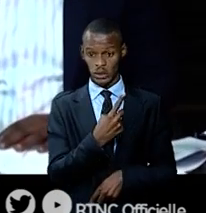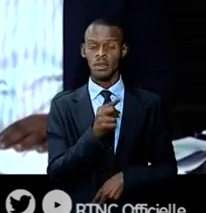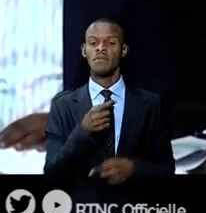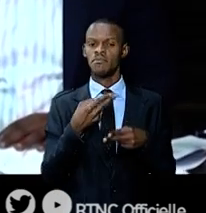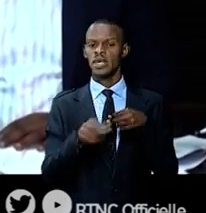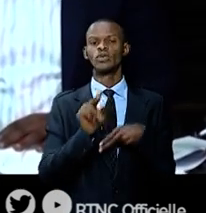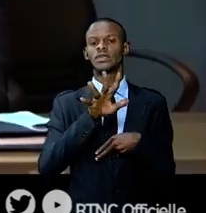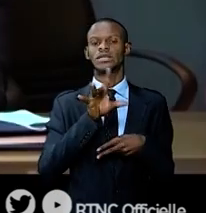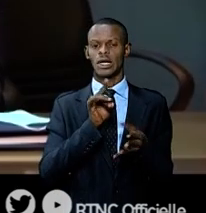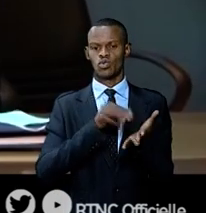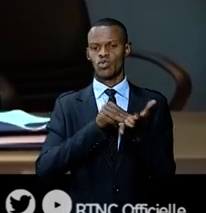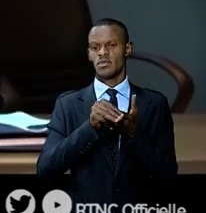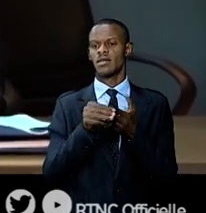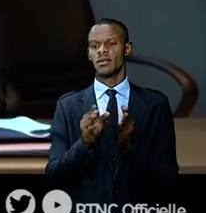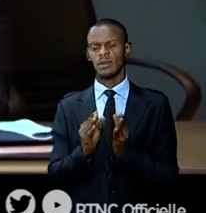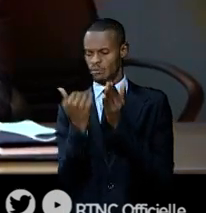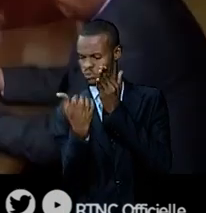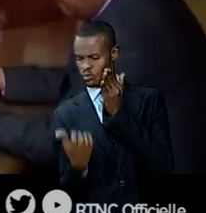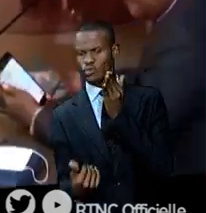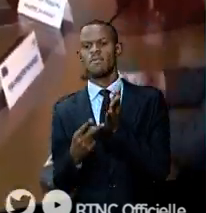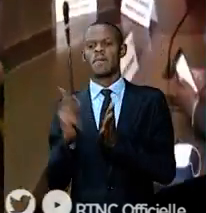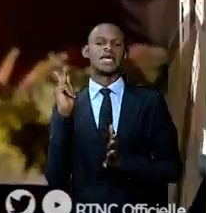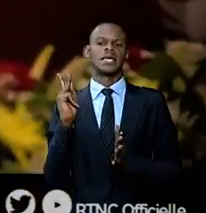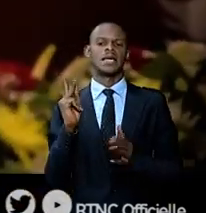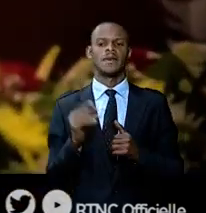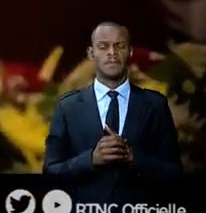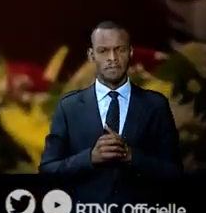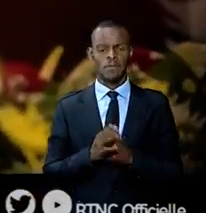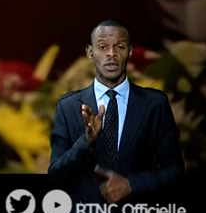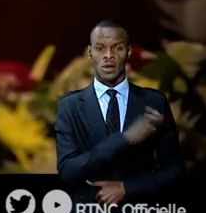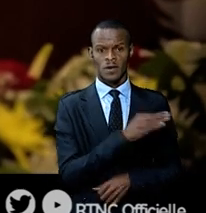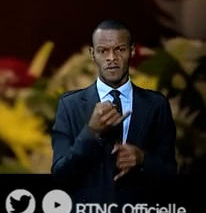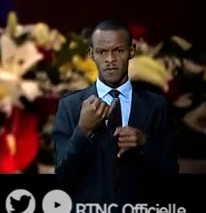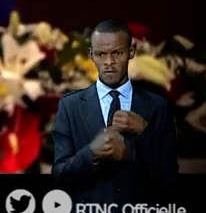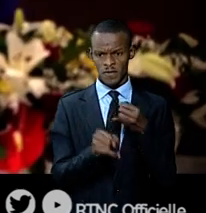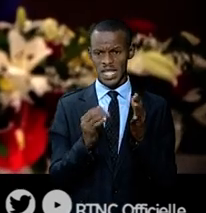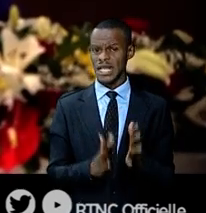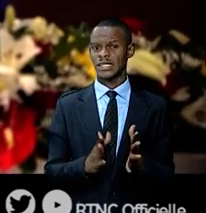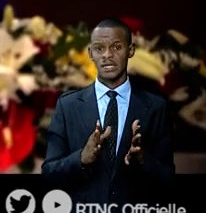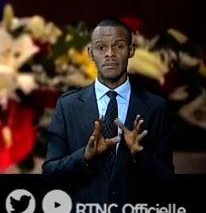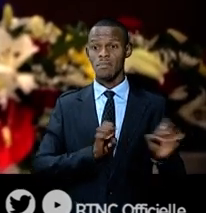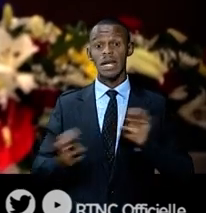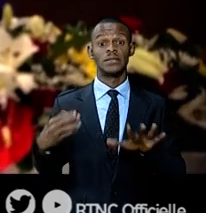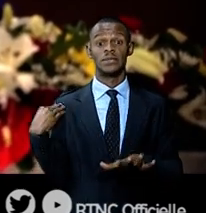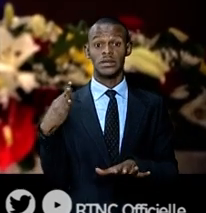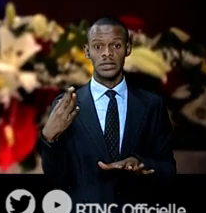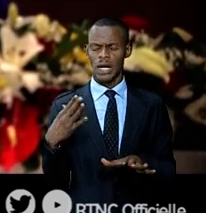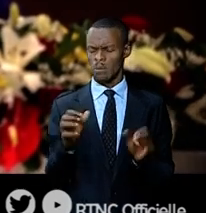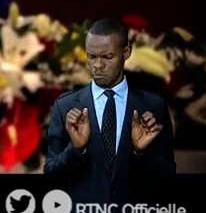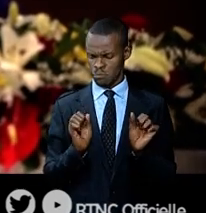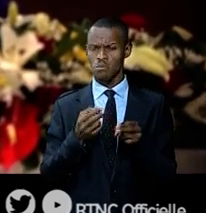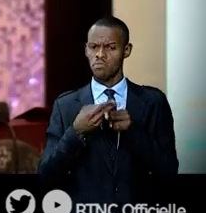seront alignés au dernier trimestre de cette année. Les finalistes de l'examen d'État vont désormais bénéficier des bourses,